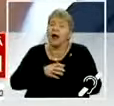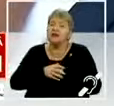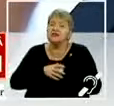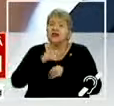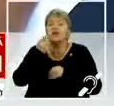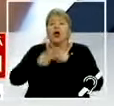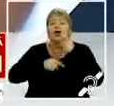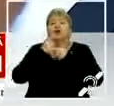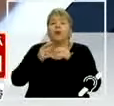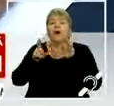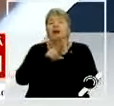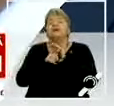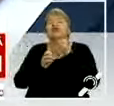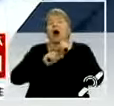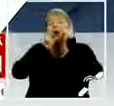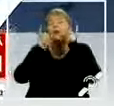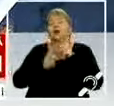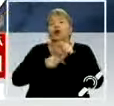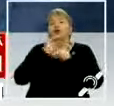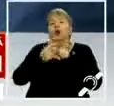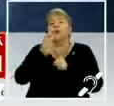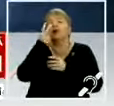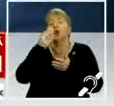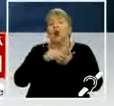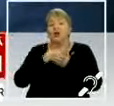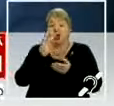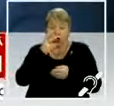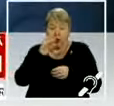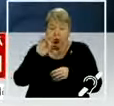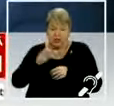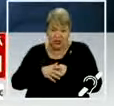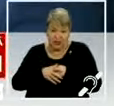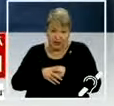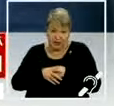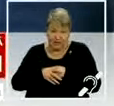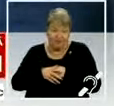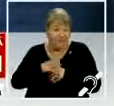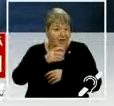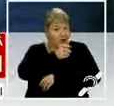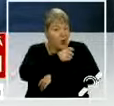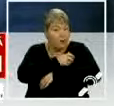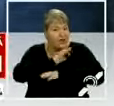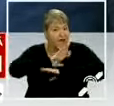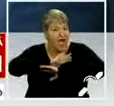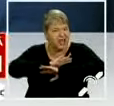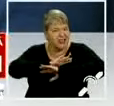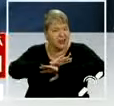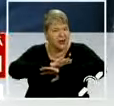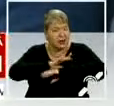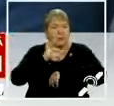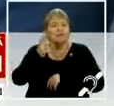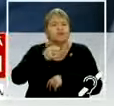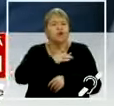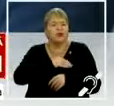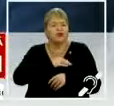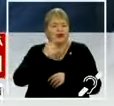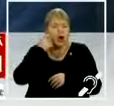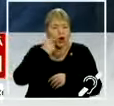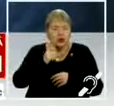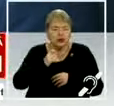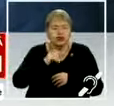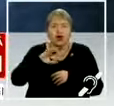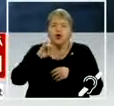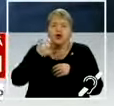după 2020. Plus de asta, trebuie spus faptul că atât Comisia de Etică din cadrul UBB Cluj, dar și